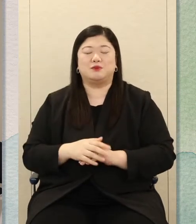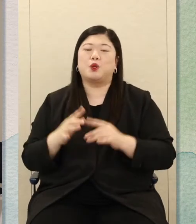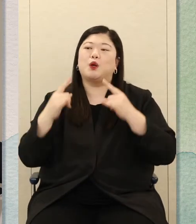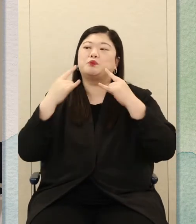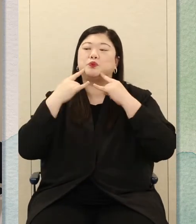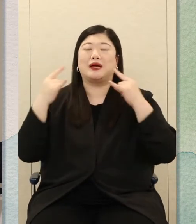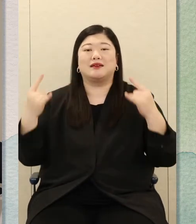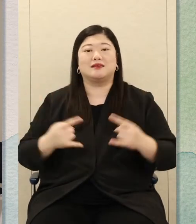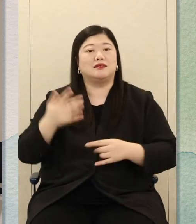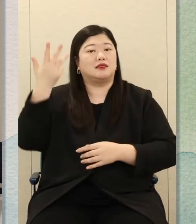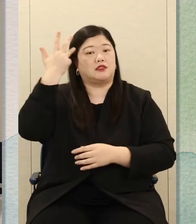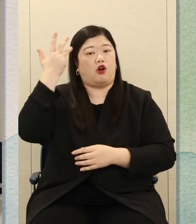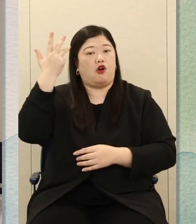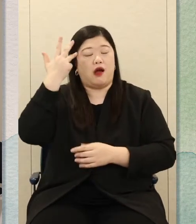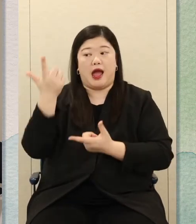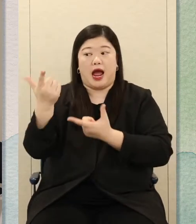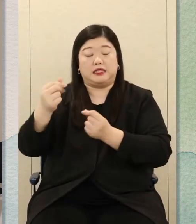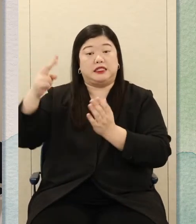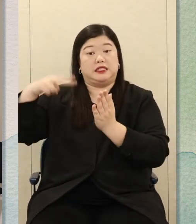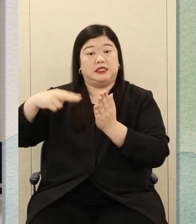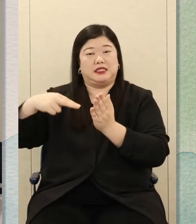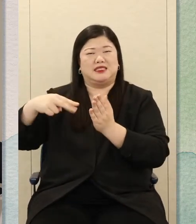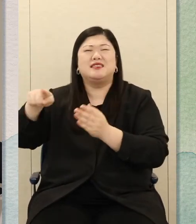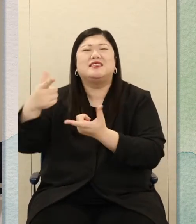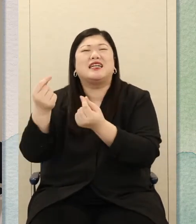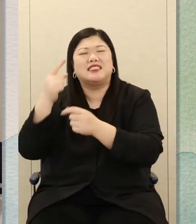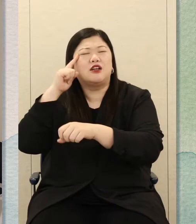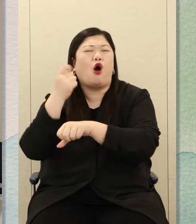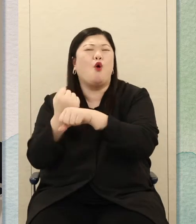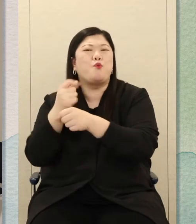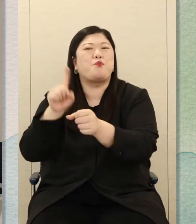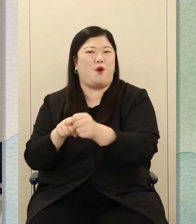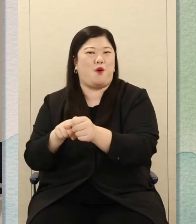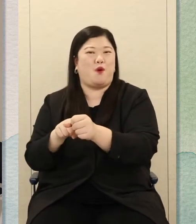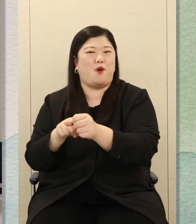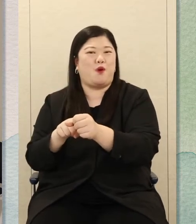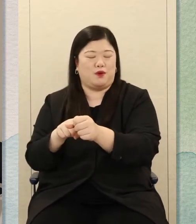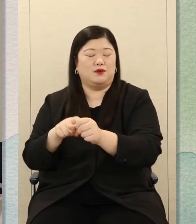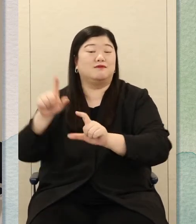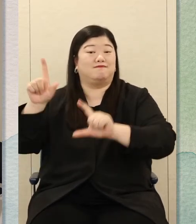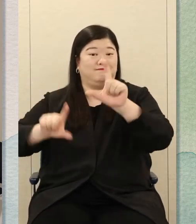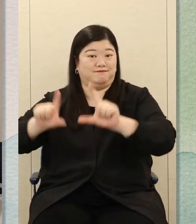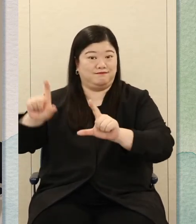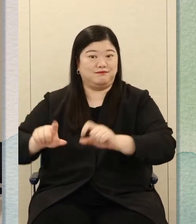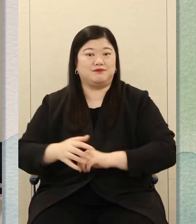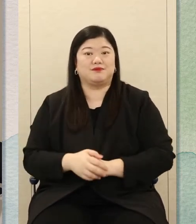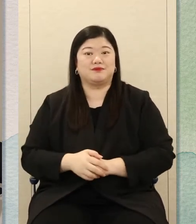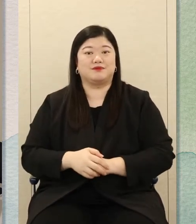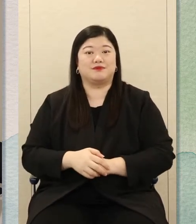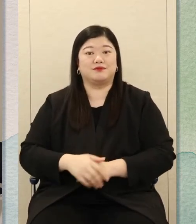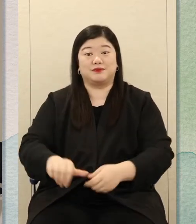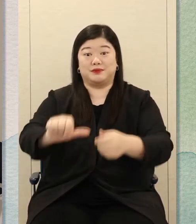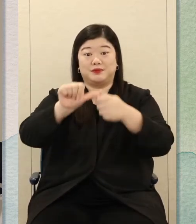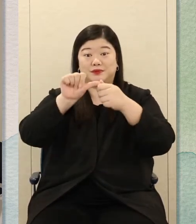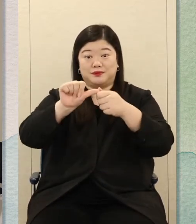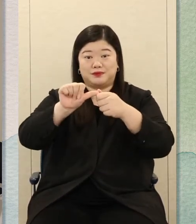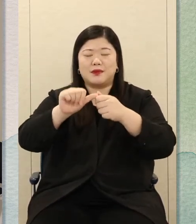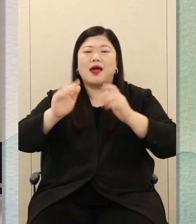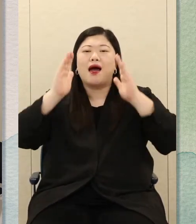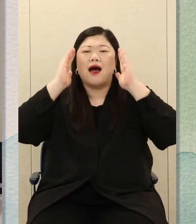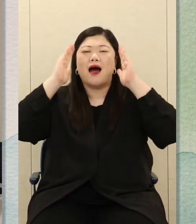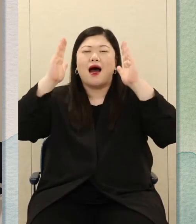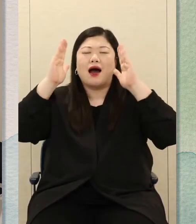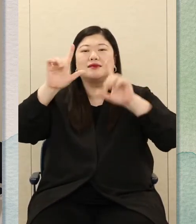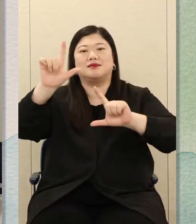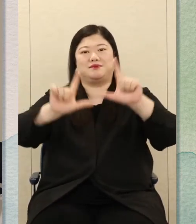같이 읽기 모임 뭐 이런 거 해가지고 같이 연구하기 위해서 책을 읽는 그런 독서 공동체 있고요. 그 다음에 이제 학습형 독서